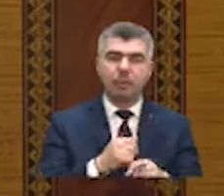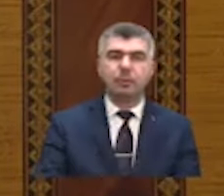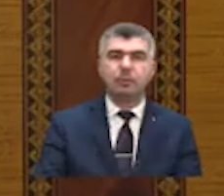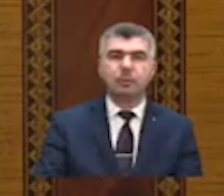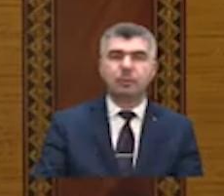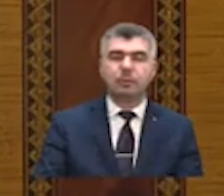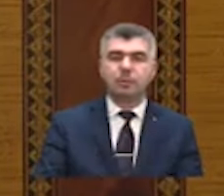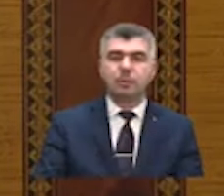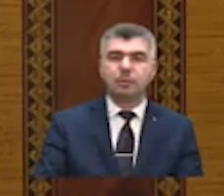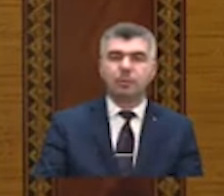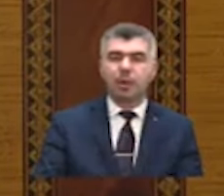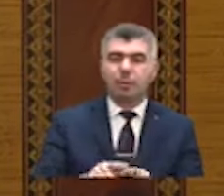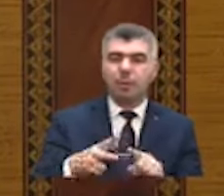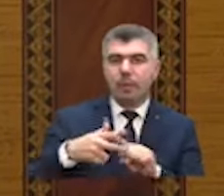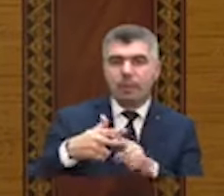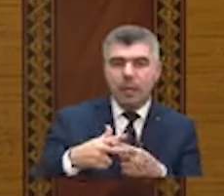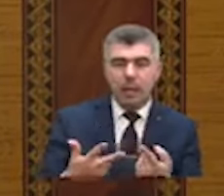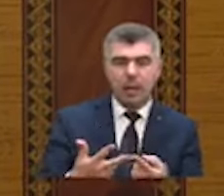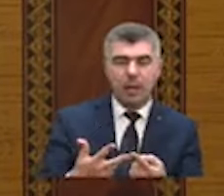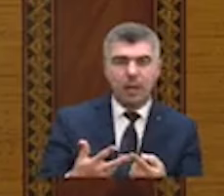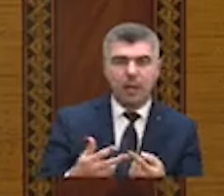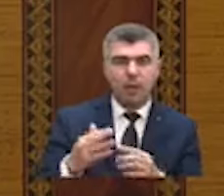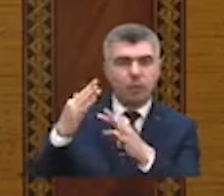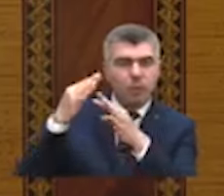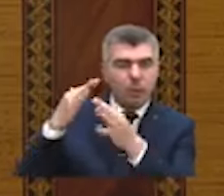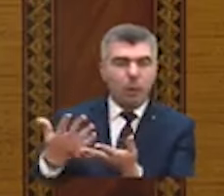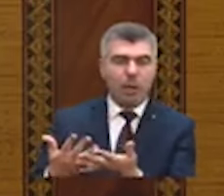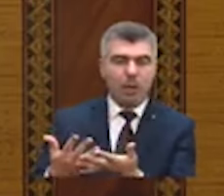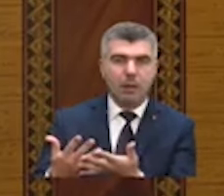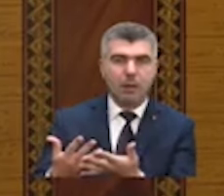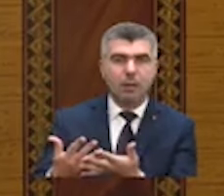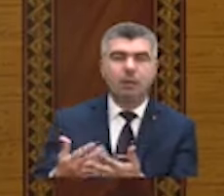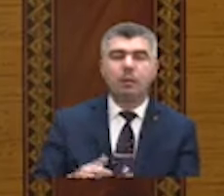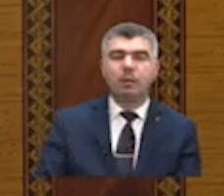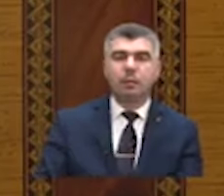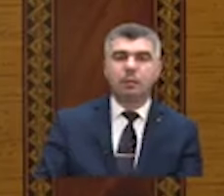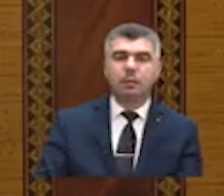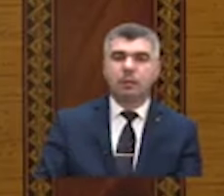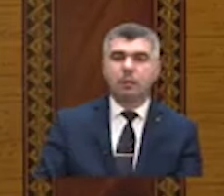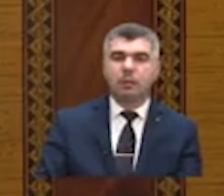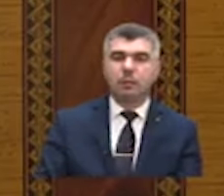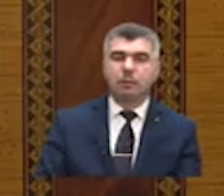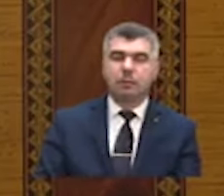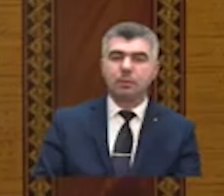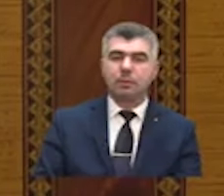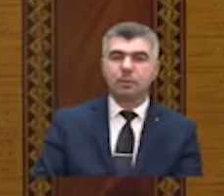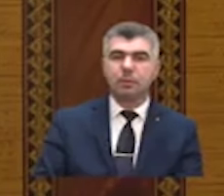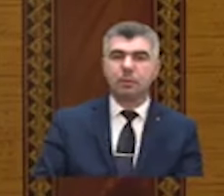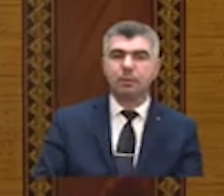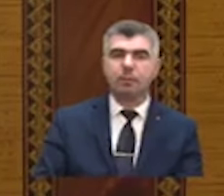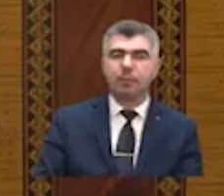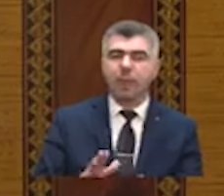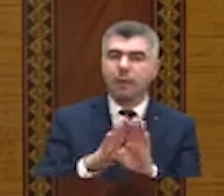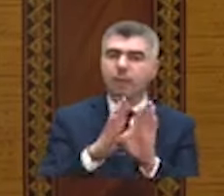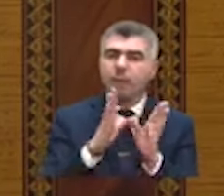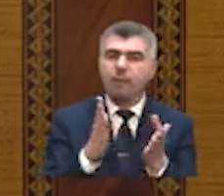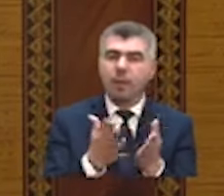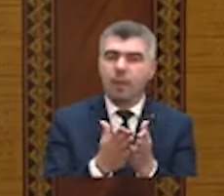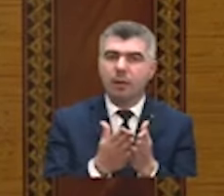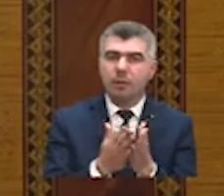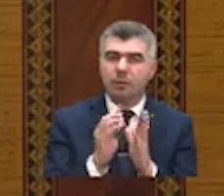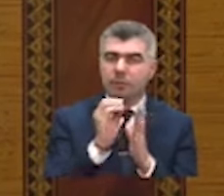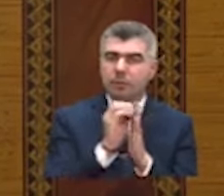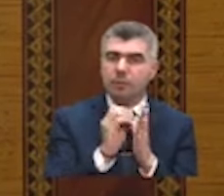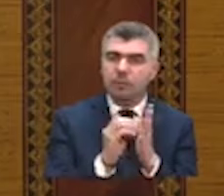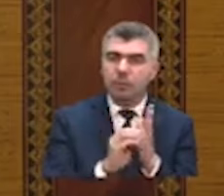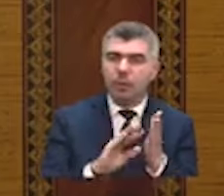بانه في الصناعه ولا سياحه ولا يعني في في جميع يعني